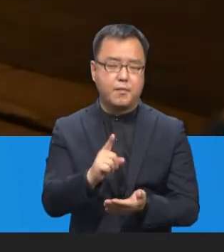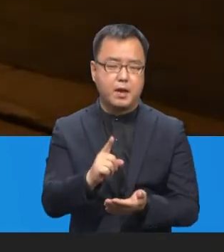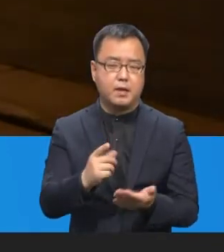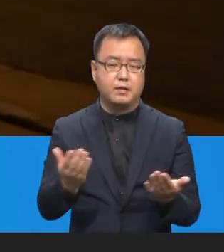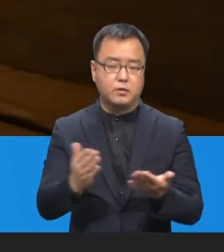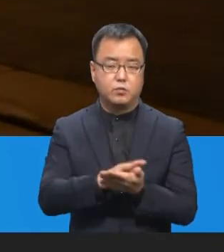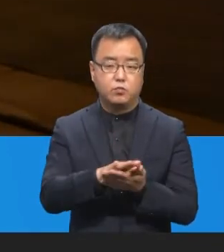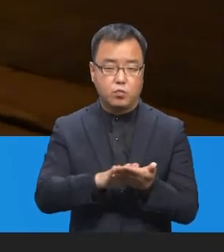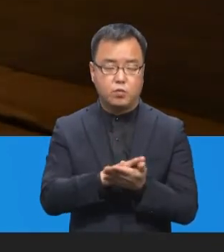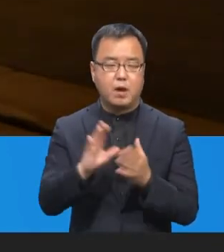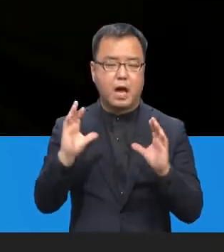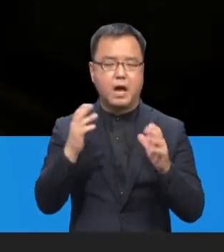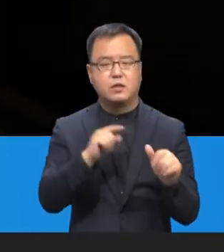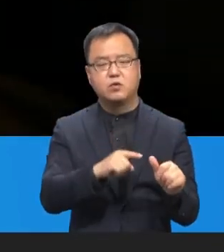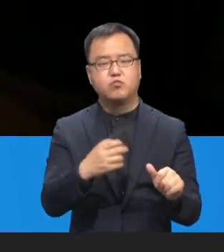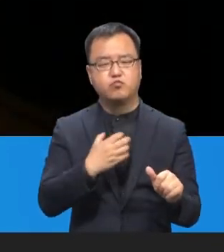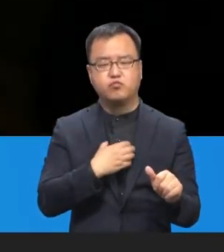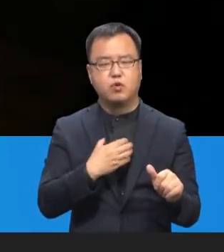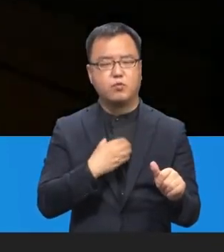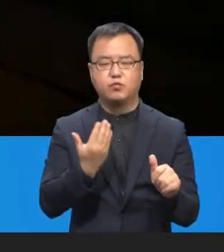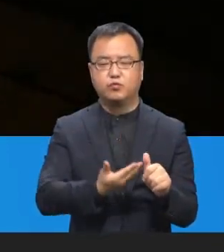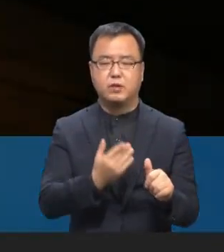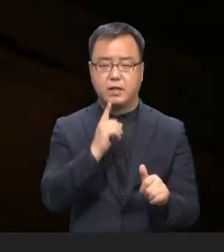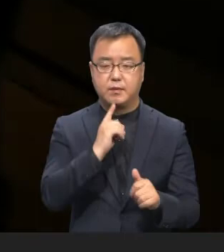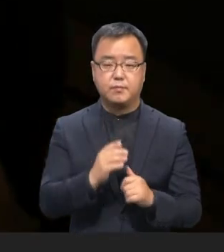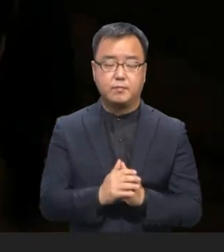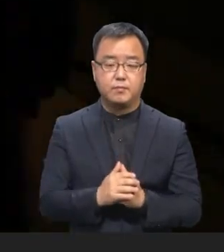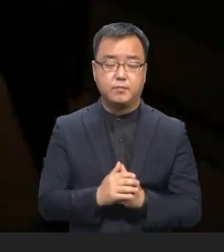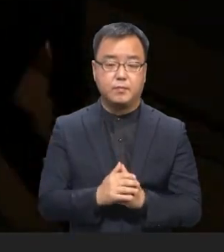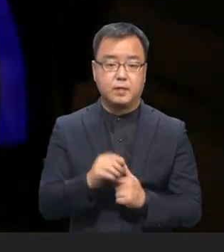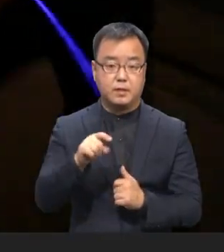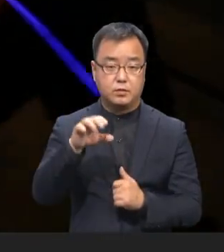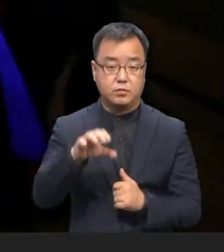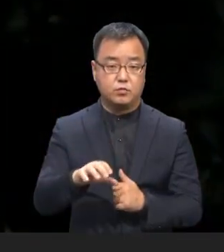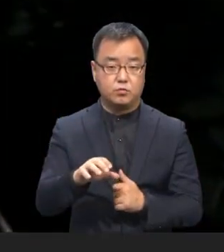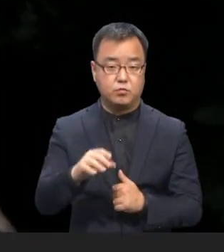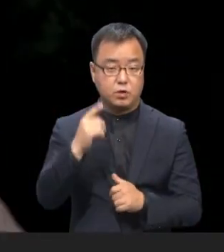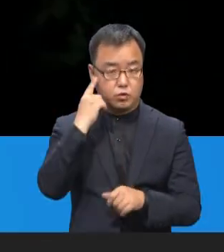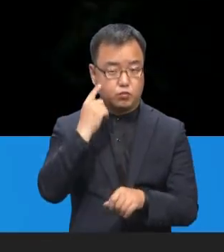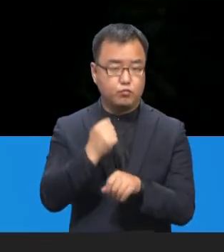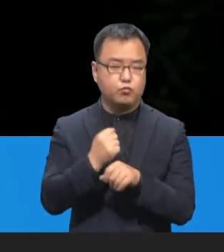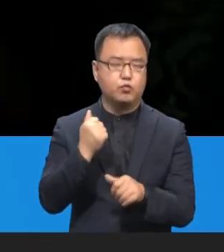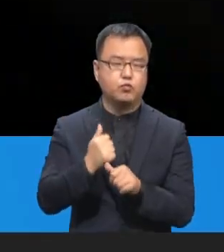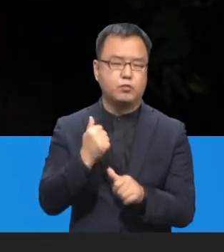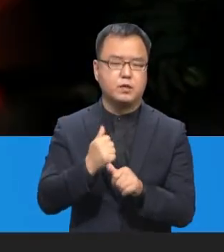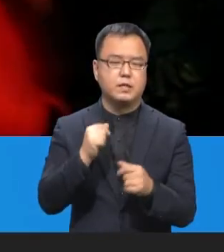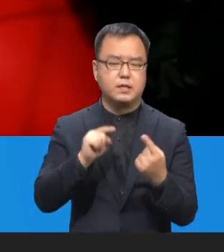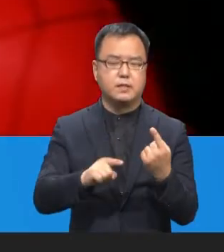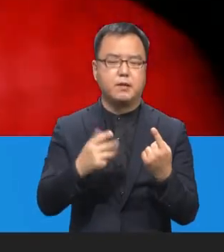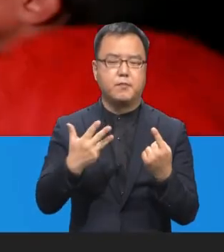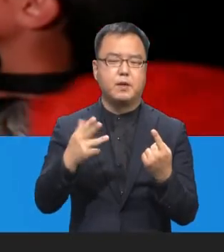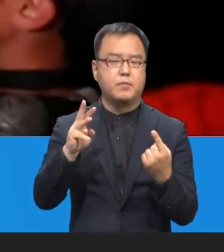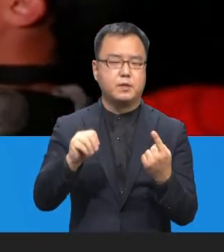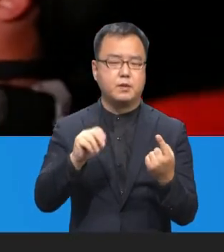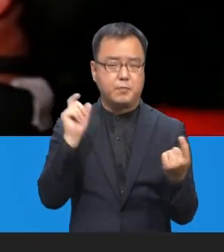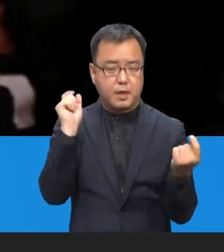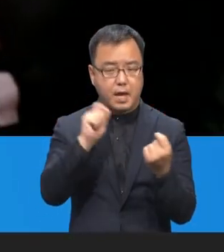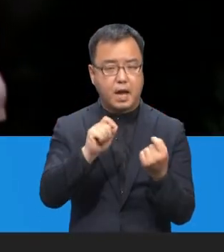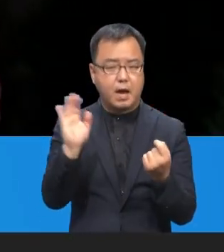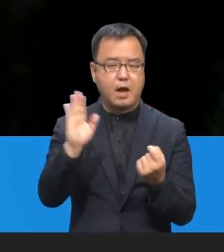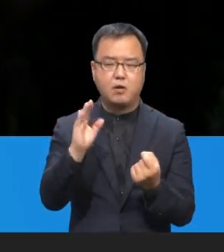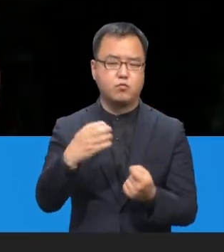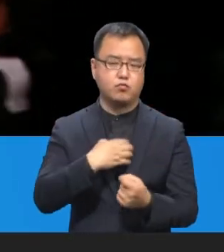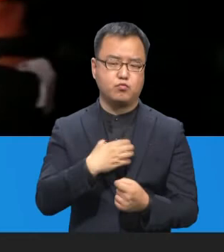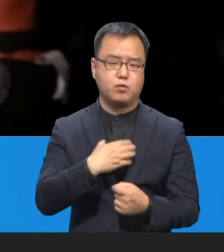아이들에게 위험할수 있다는 건데요 이 학교 사기 약한 조 교수는 예전 8m 이내로 접근하는 건 위험하다 면서